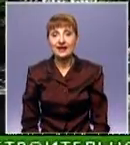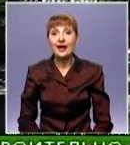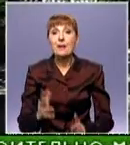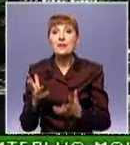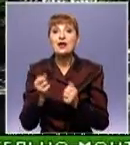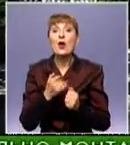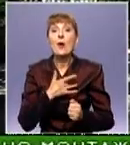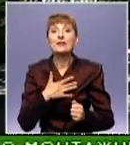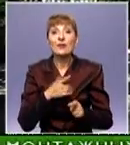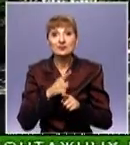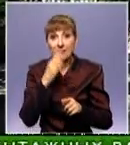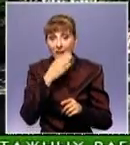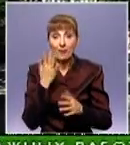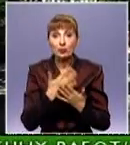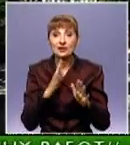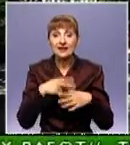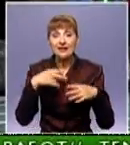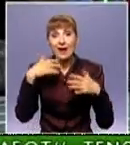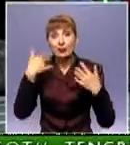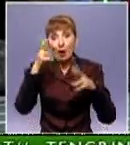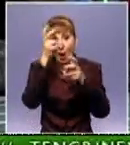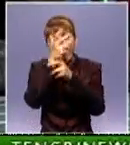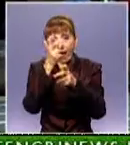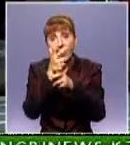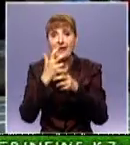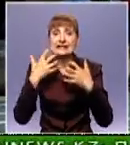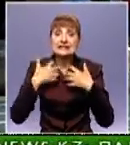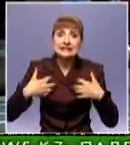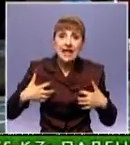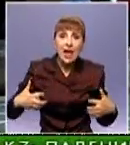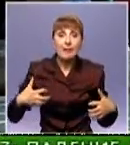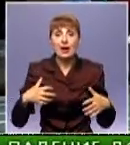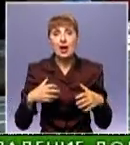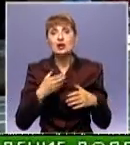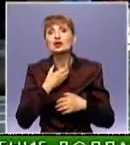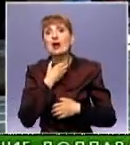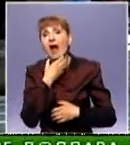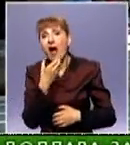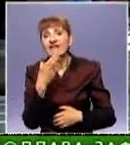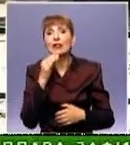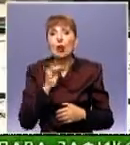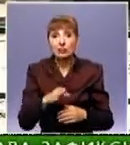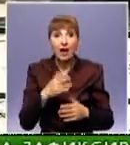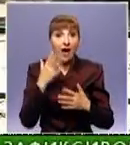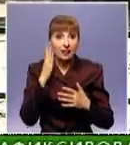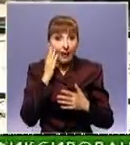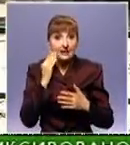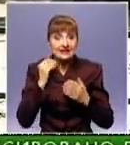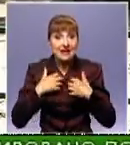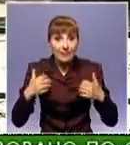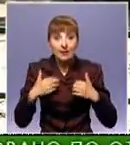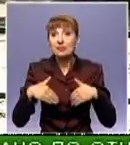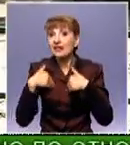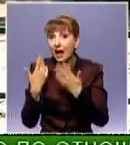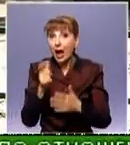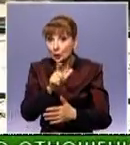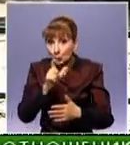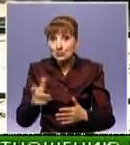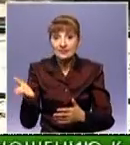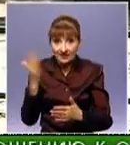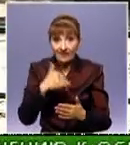Приемные родители уже есть у оленей, зебр, беркута, лама, жирафа и енота. Алматинский зоопарк по-прежнему предлагает горожанам стать